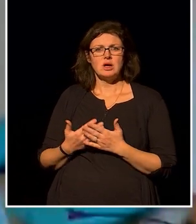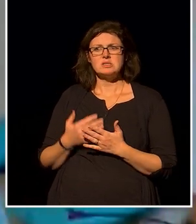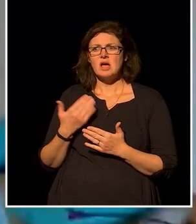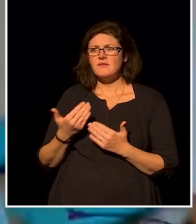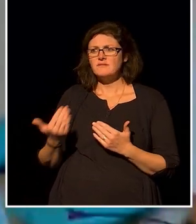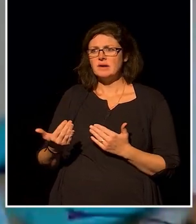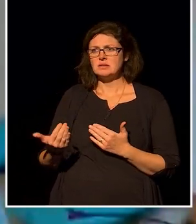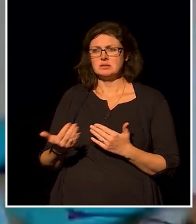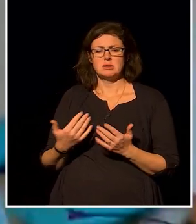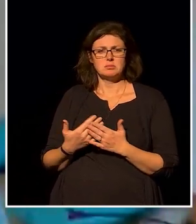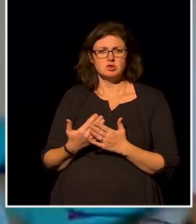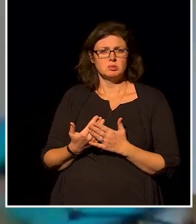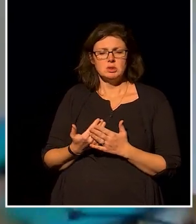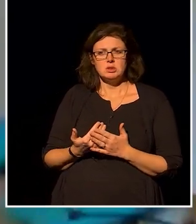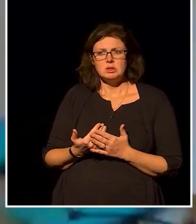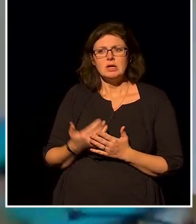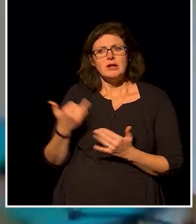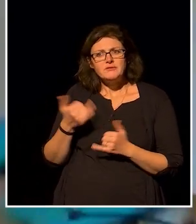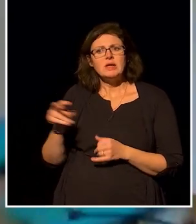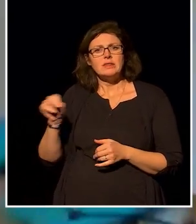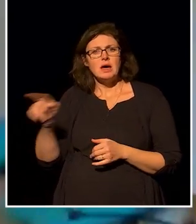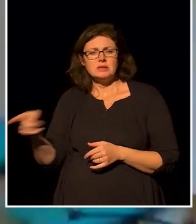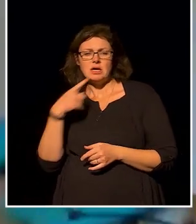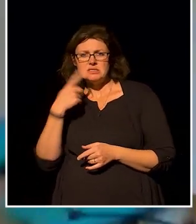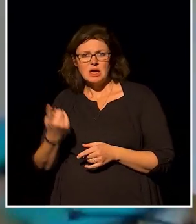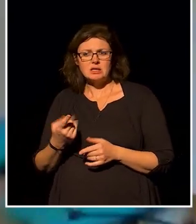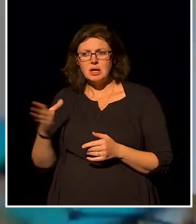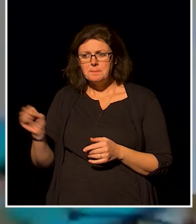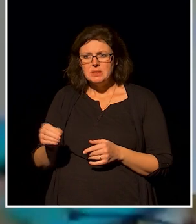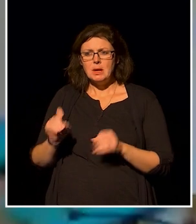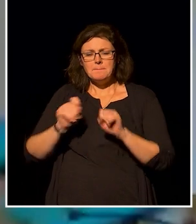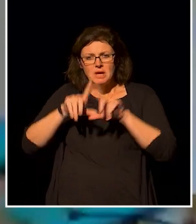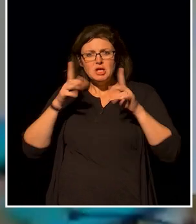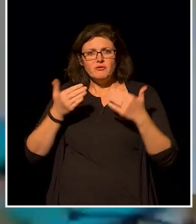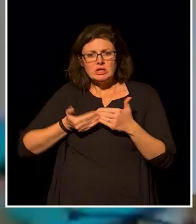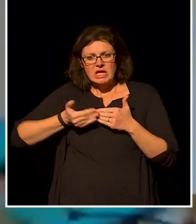Oktober zum Ausdruck gebracht hat. Also ich denke,